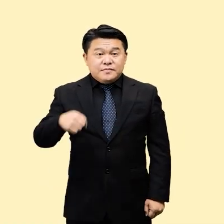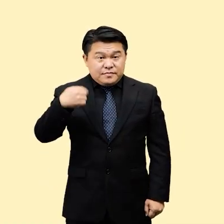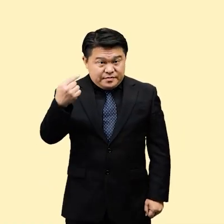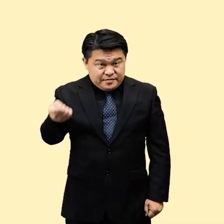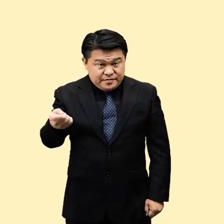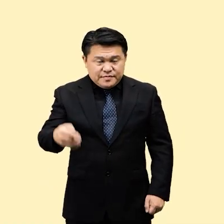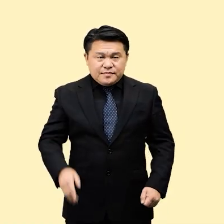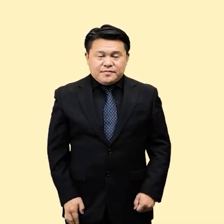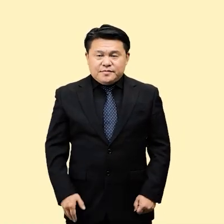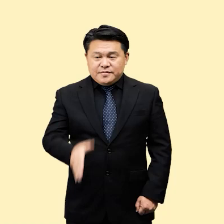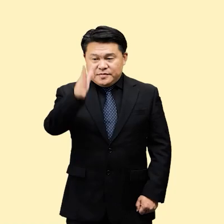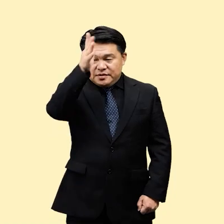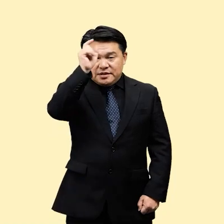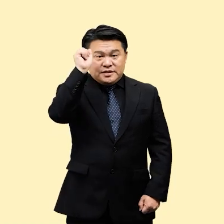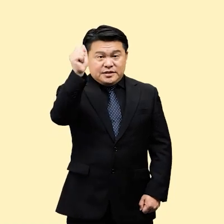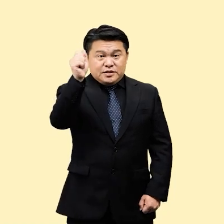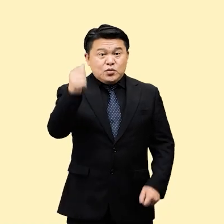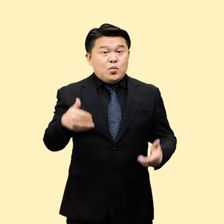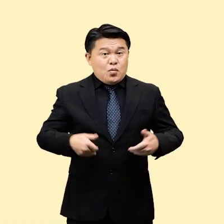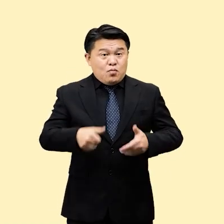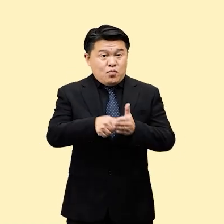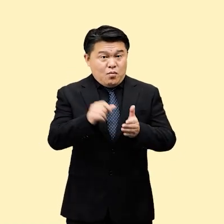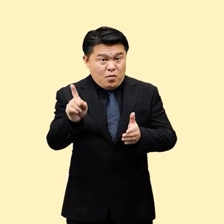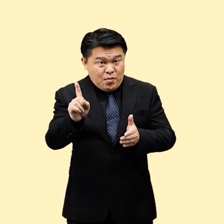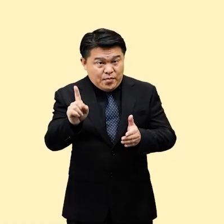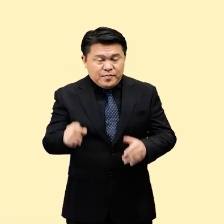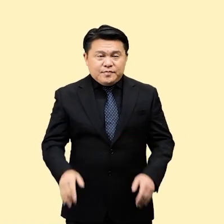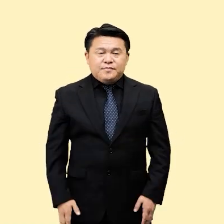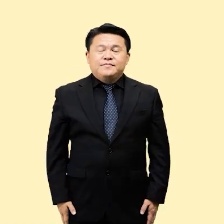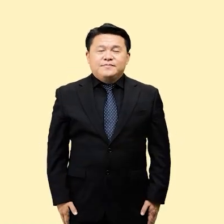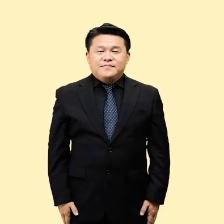다음은 배드민턴에 필요한 도구입니다.